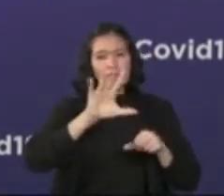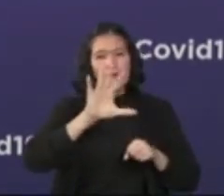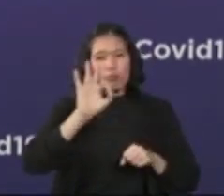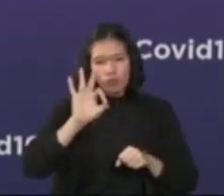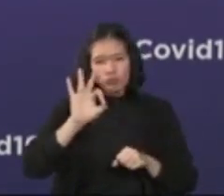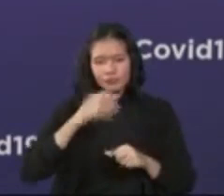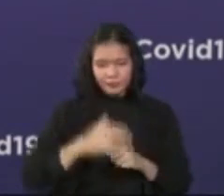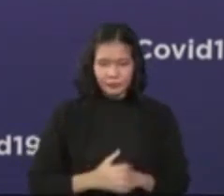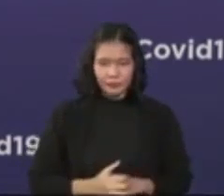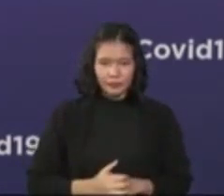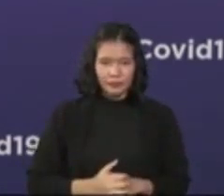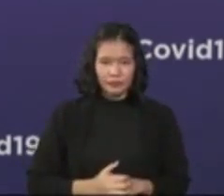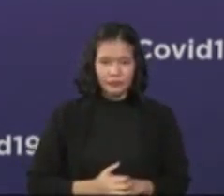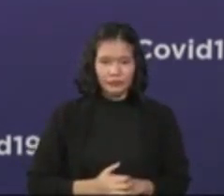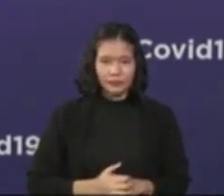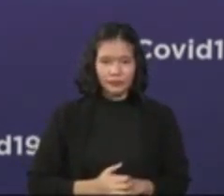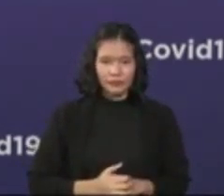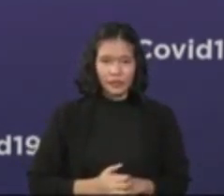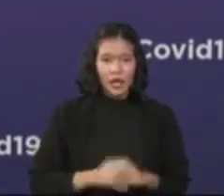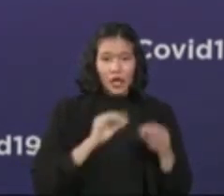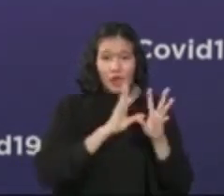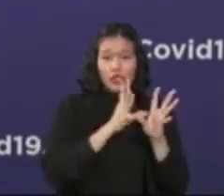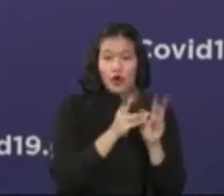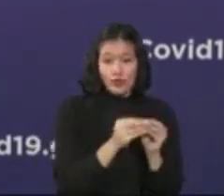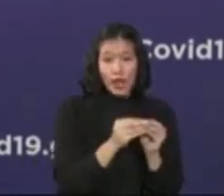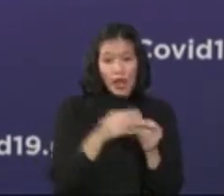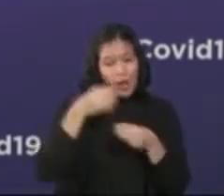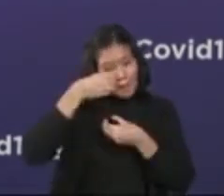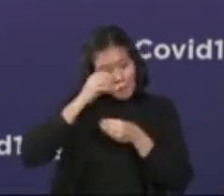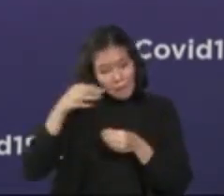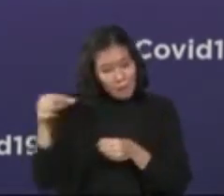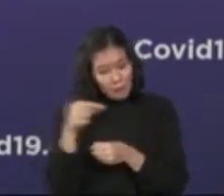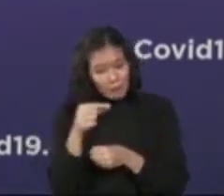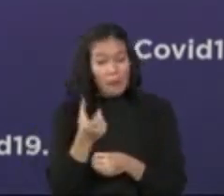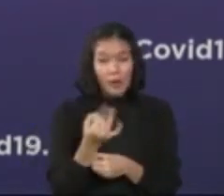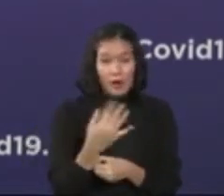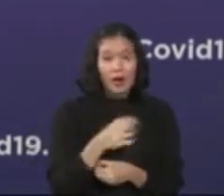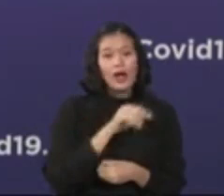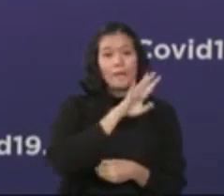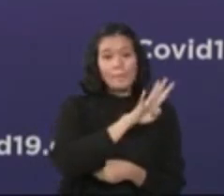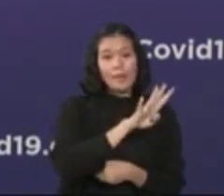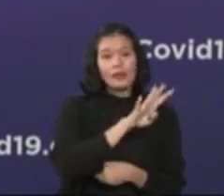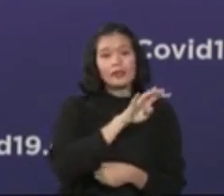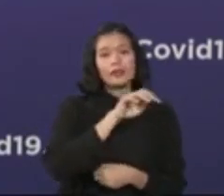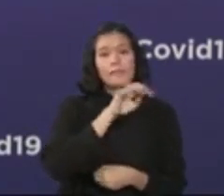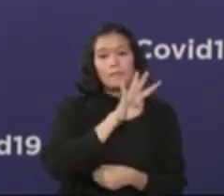17.757 spesimen. Sehingga akumulasi yang sudah kita periksa adalah